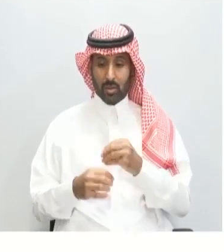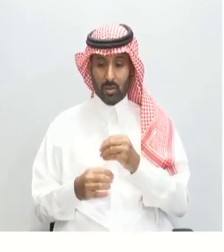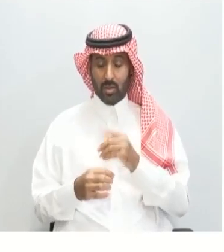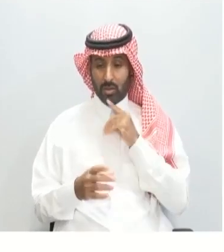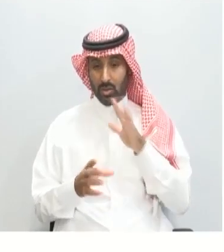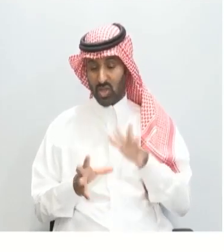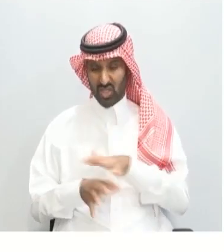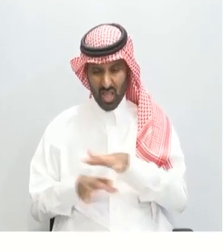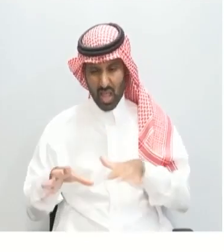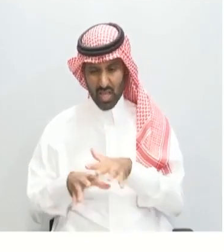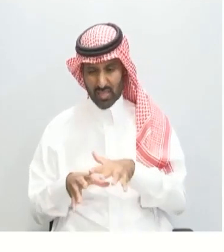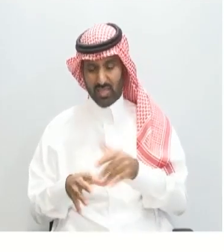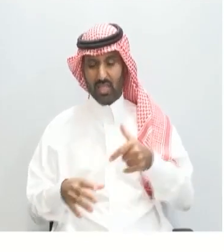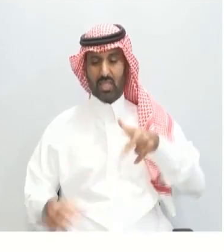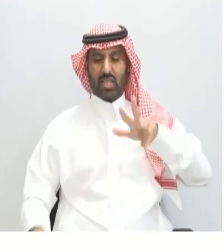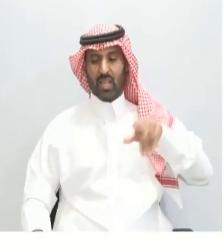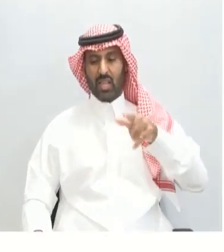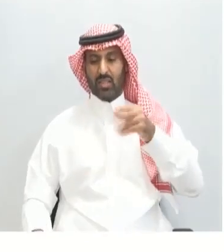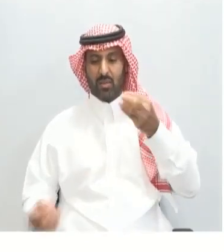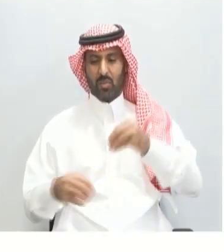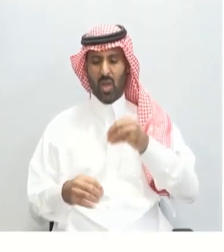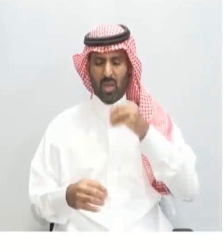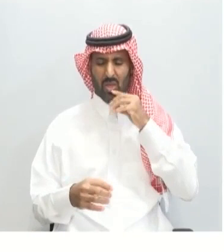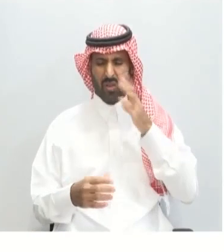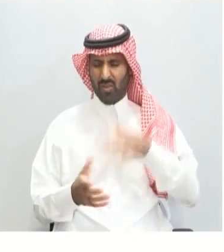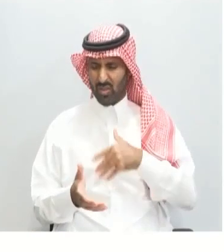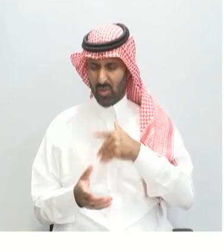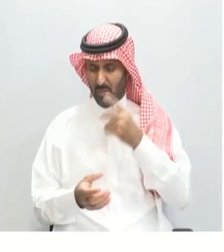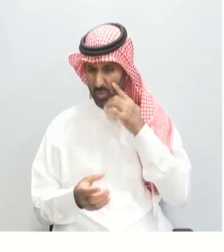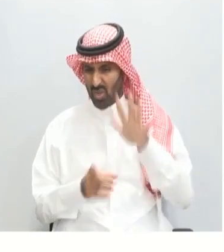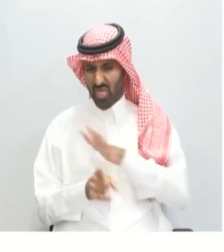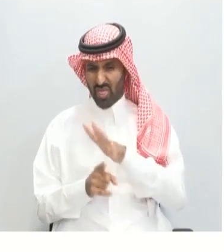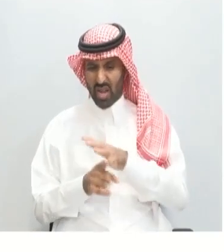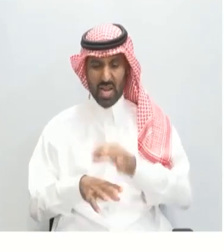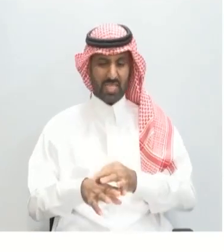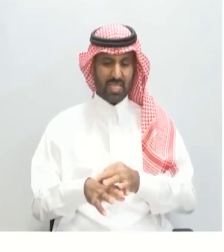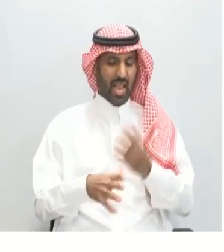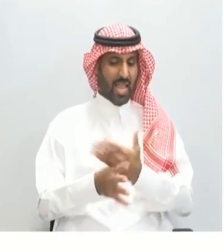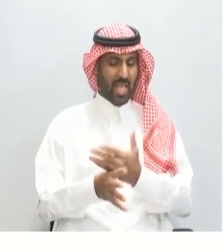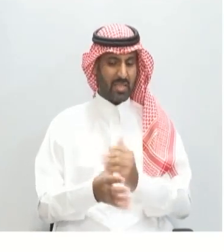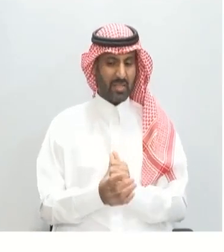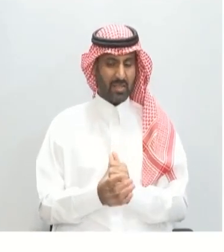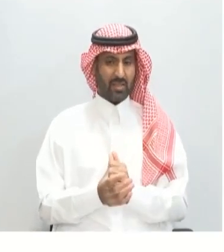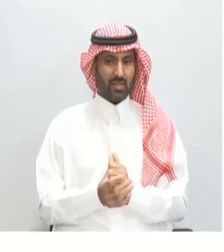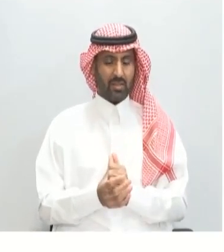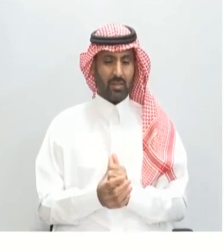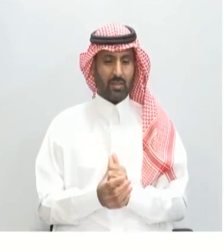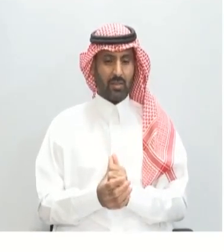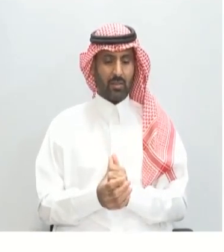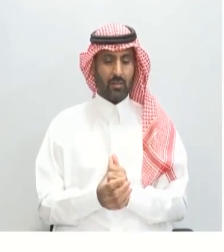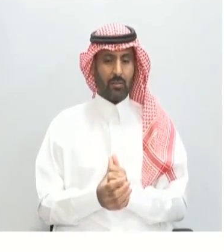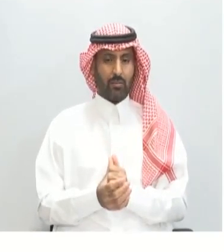من اكثر الكوارث تاثيرا على الانسان لماذا ممتازين